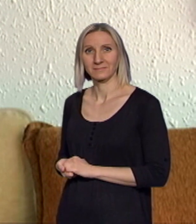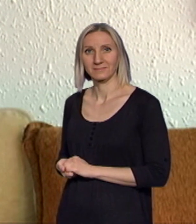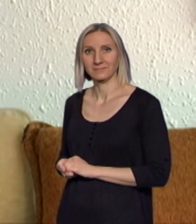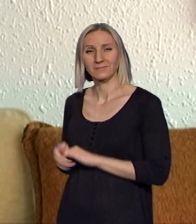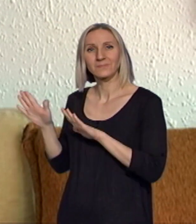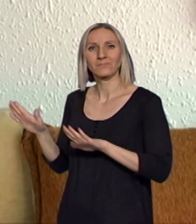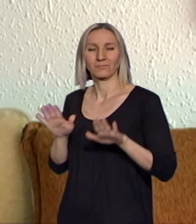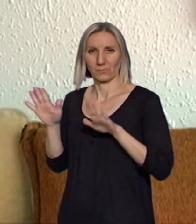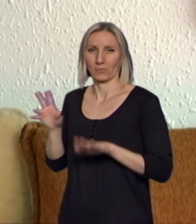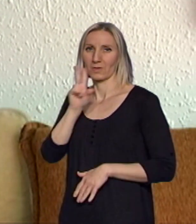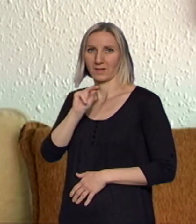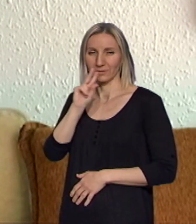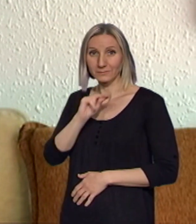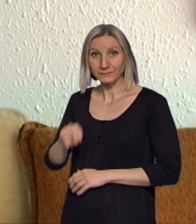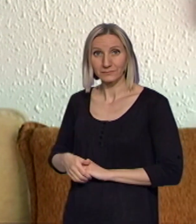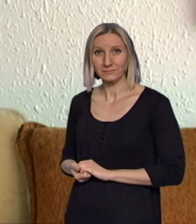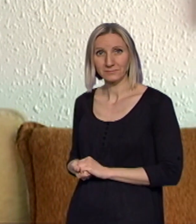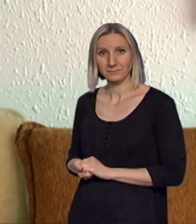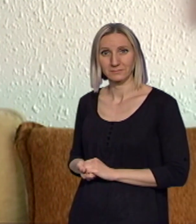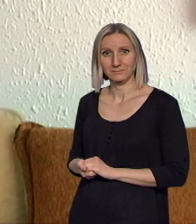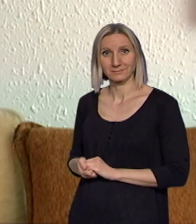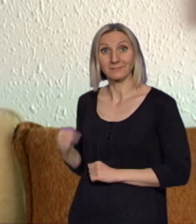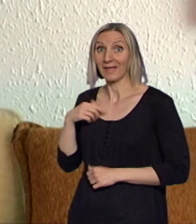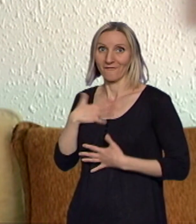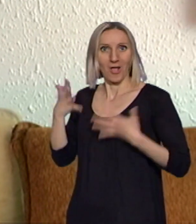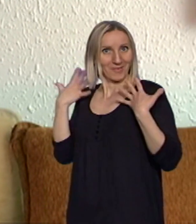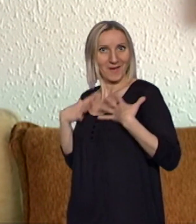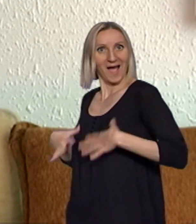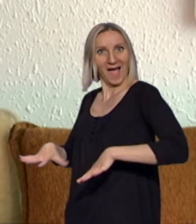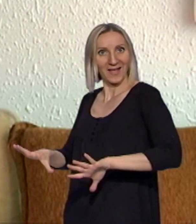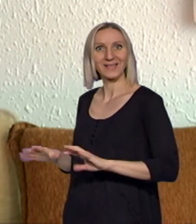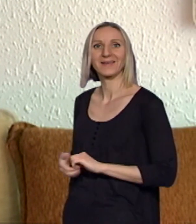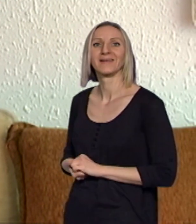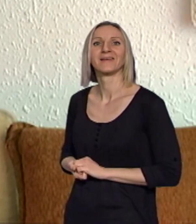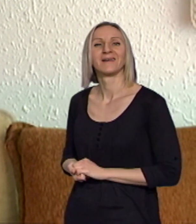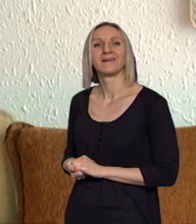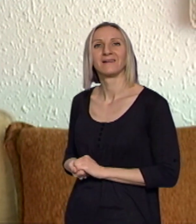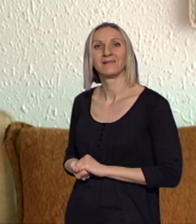Tamo ja volim haline i badam